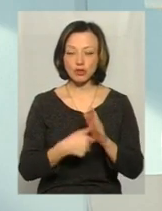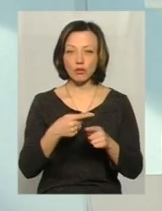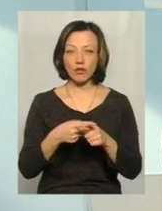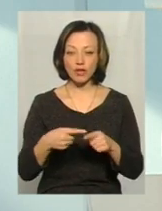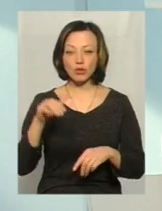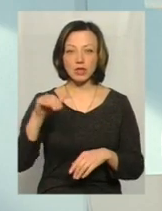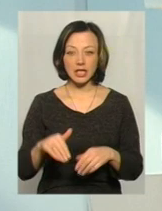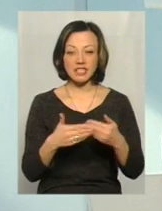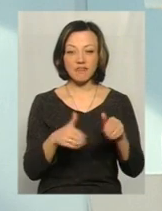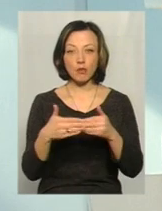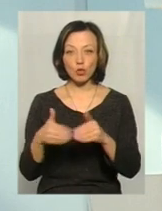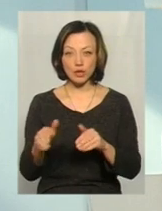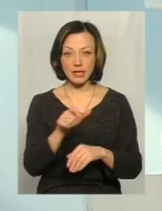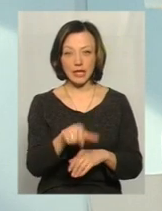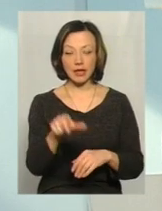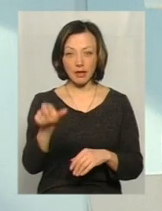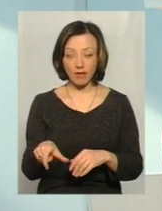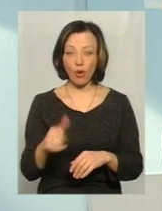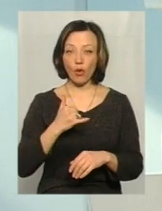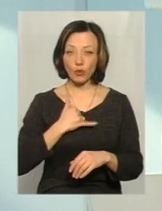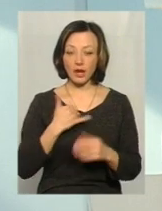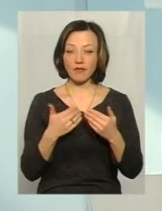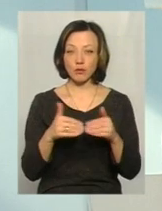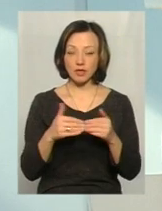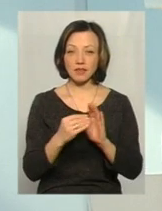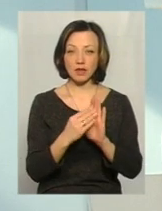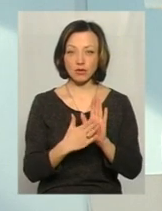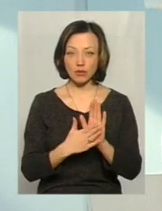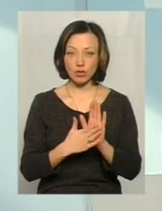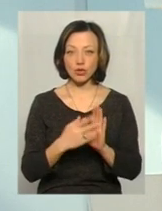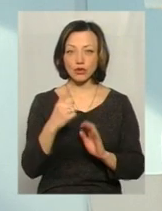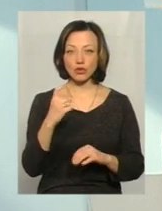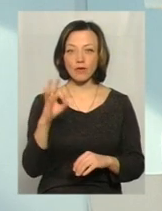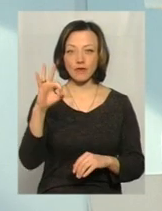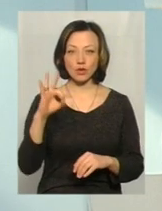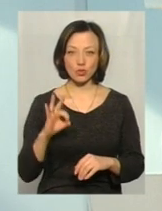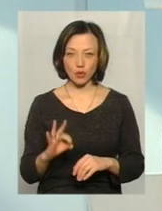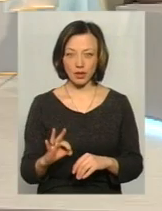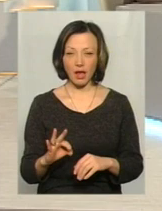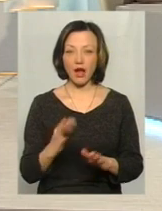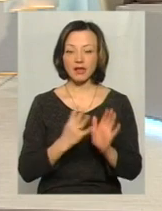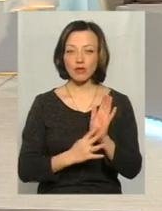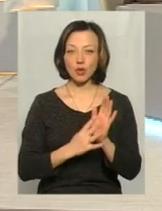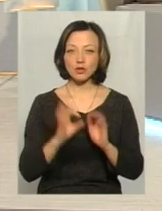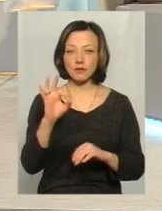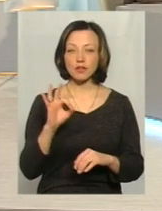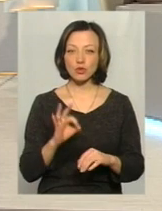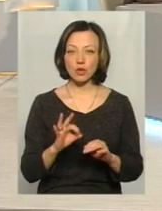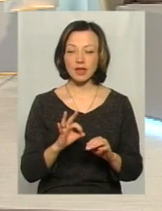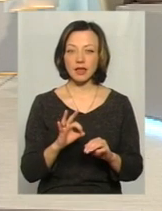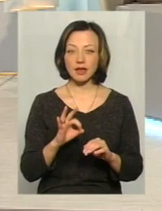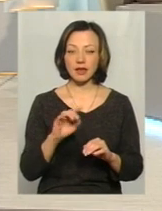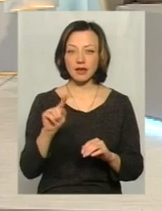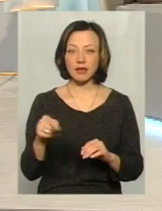6,5 тисяч випускників, то в нас випускників зареєстровано майже 100%. 90%,